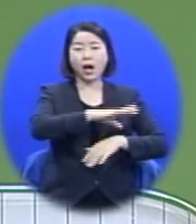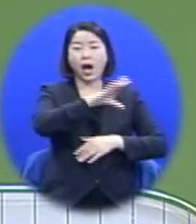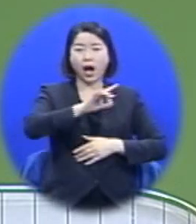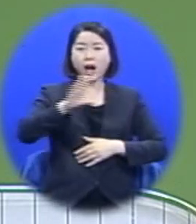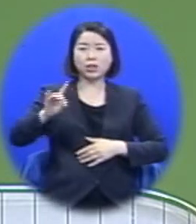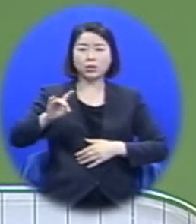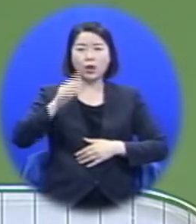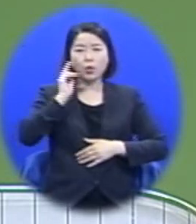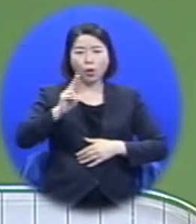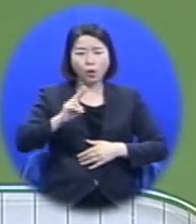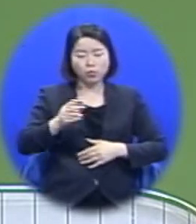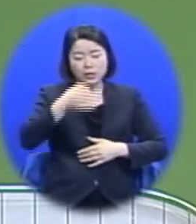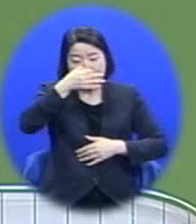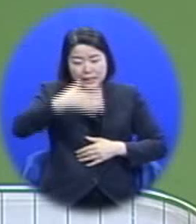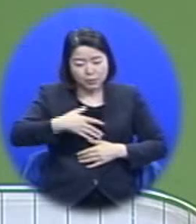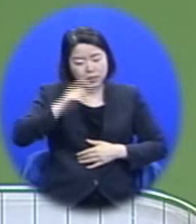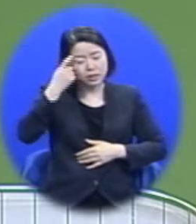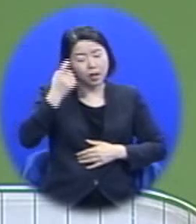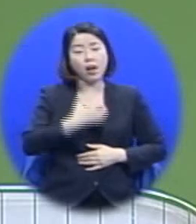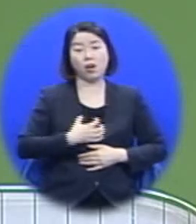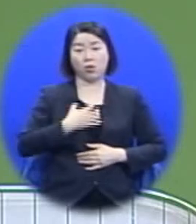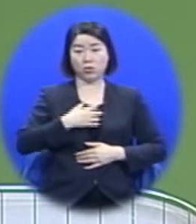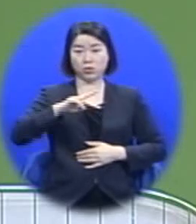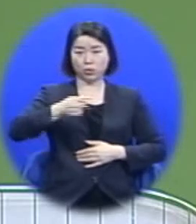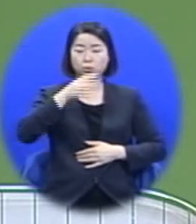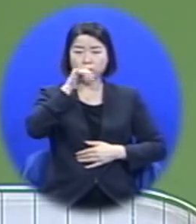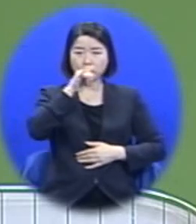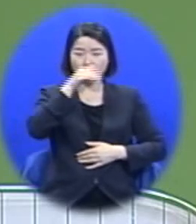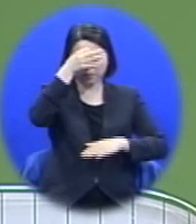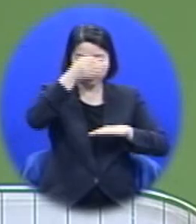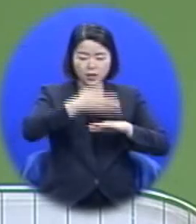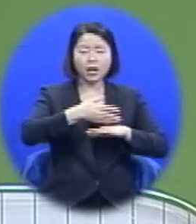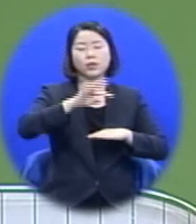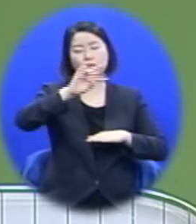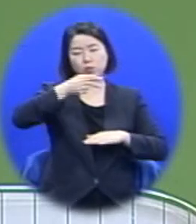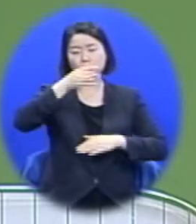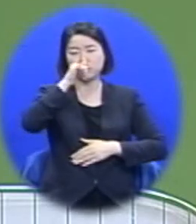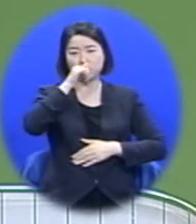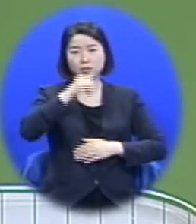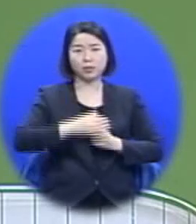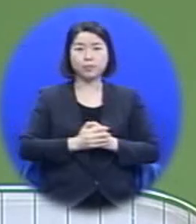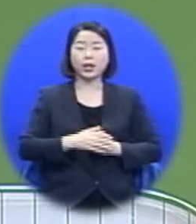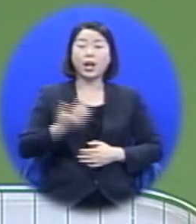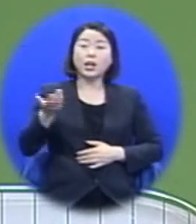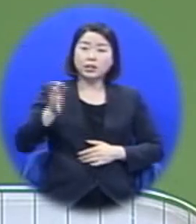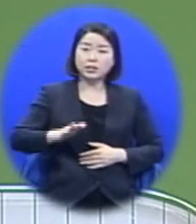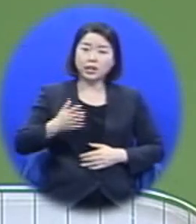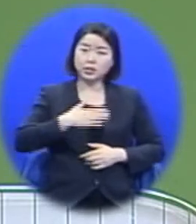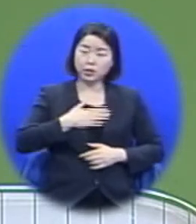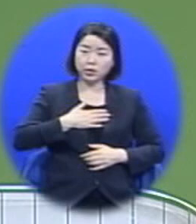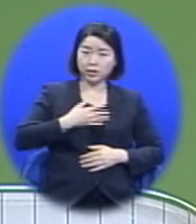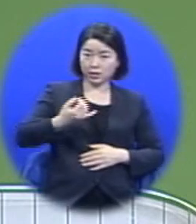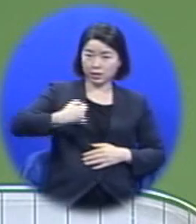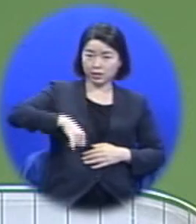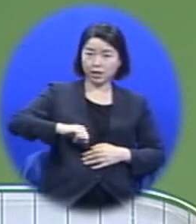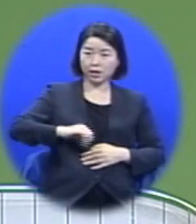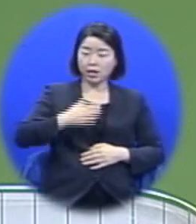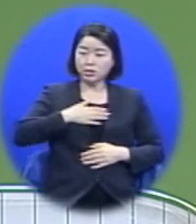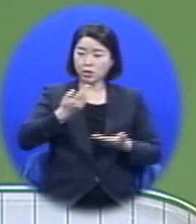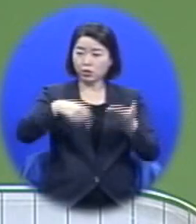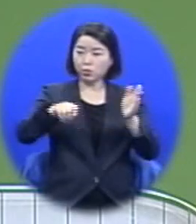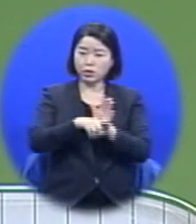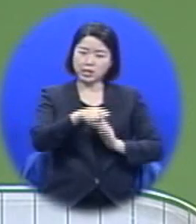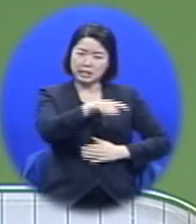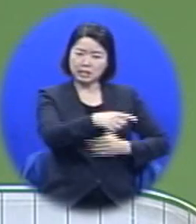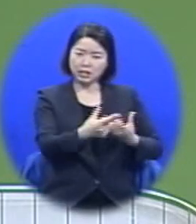너무 무리 할까봐 좀 걱정스럽기도 하고 미안하기도 1 근데 저희 딸들 저를 위해서 그렇게